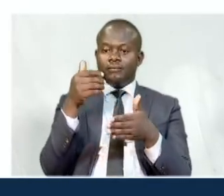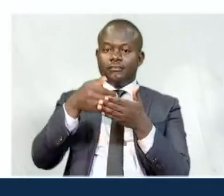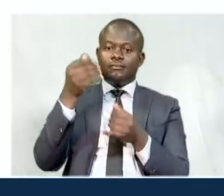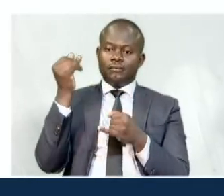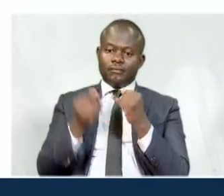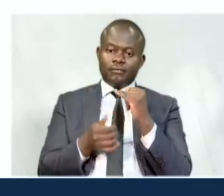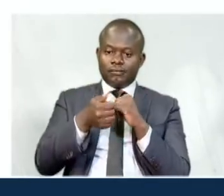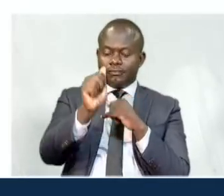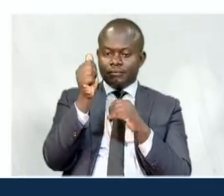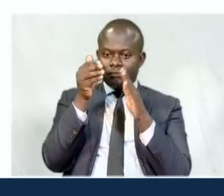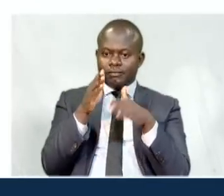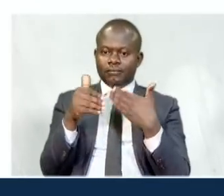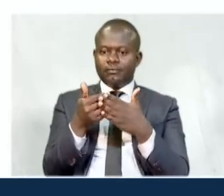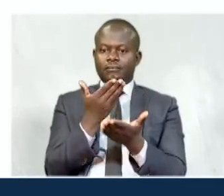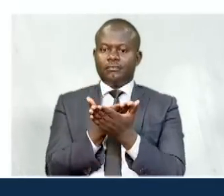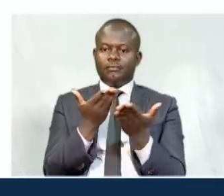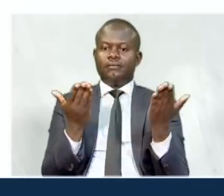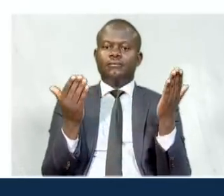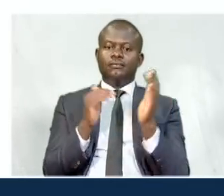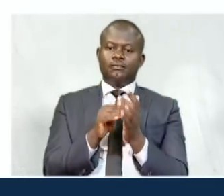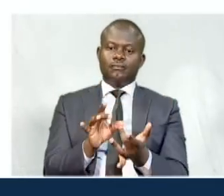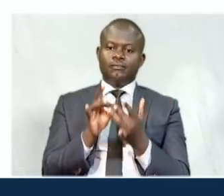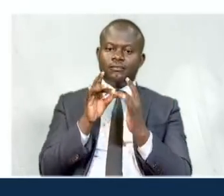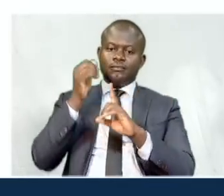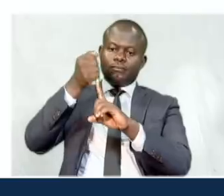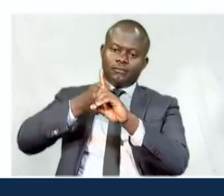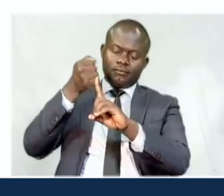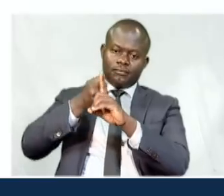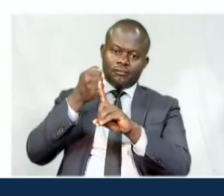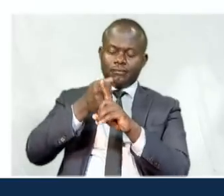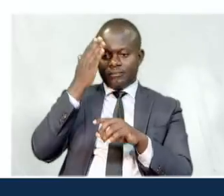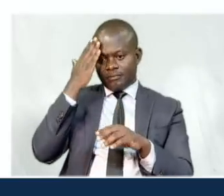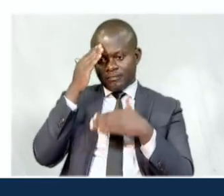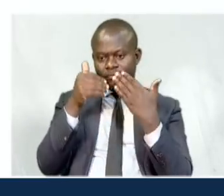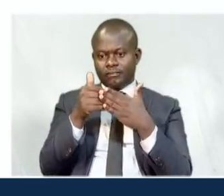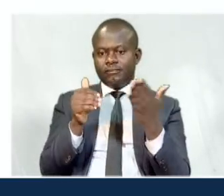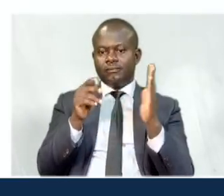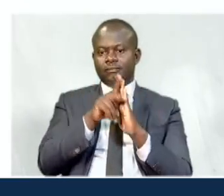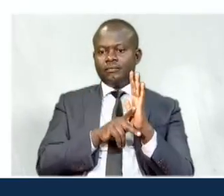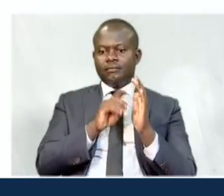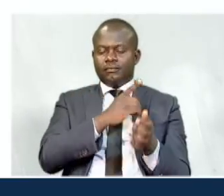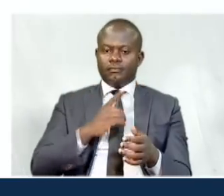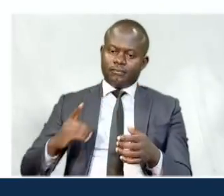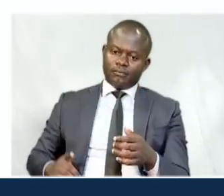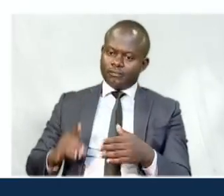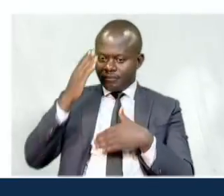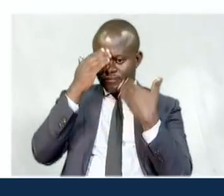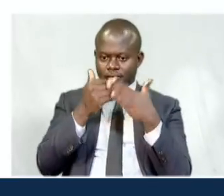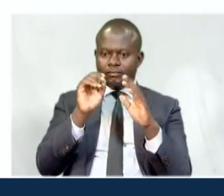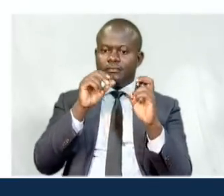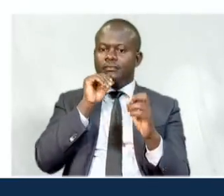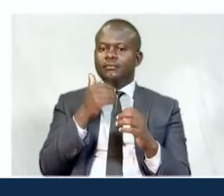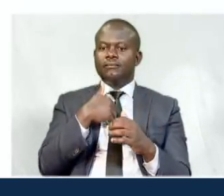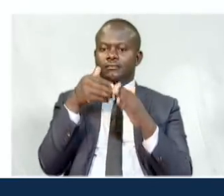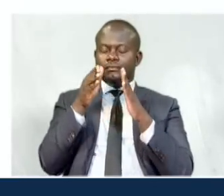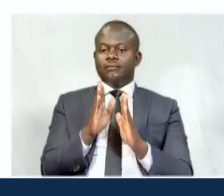nyuma. Nicyo umuntu abasaba by'umwihariko guharanira kumenya amahame ya demokarasi kugira ngo ntihagire